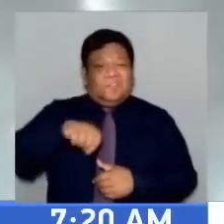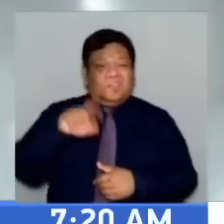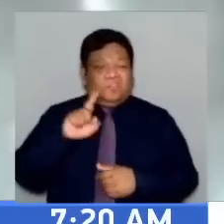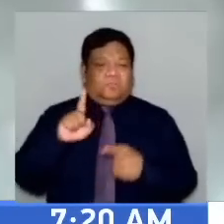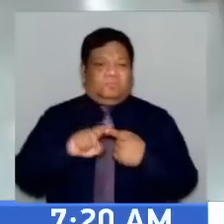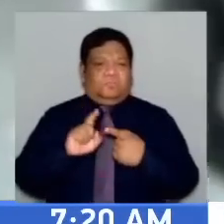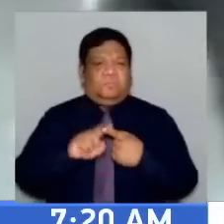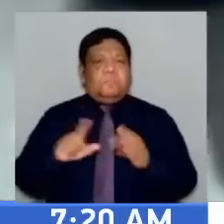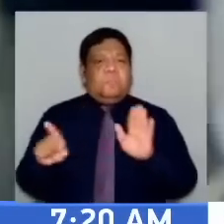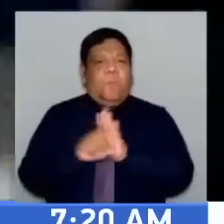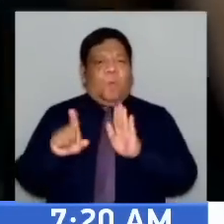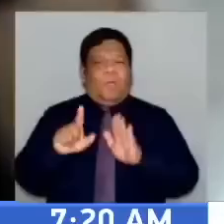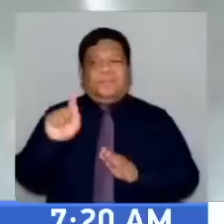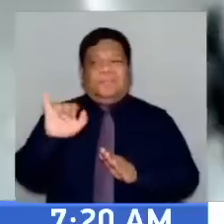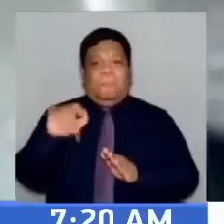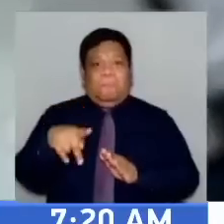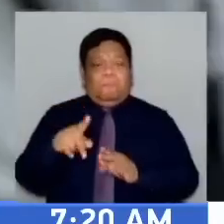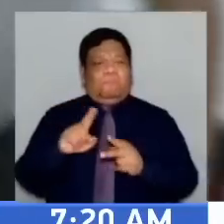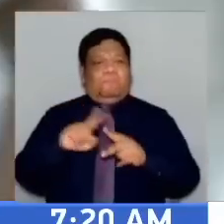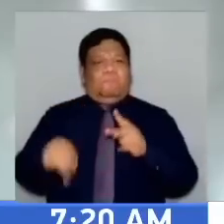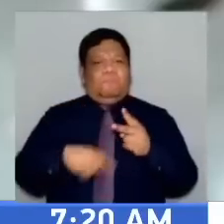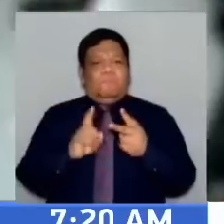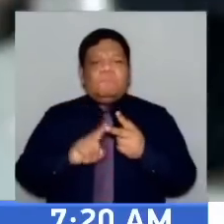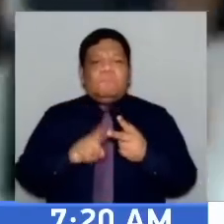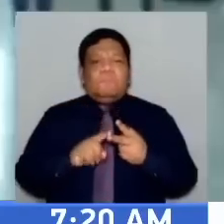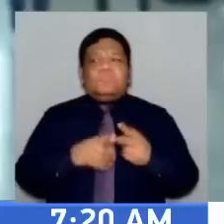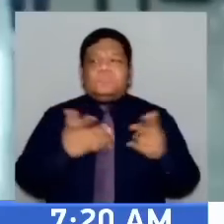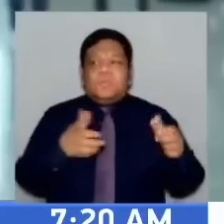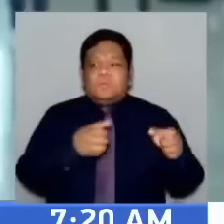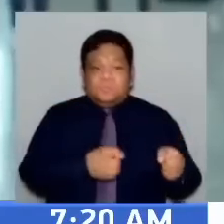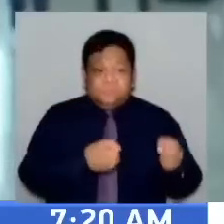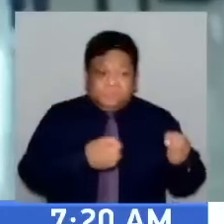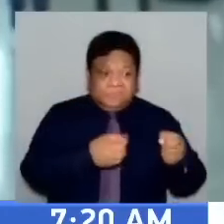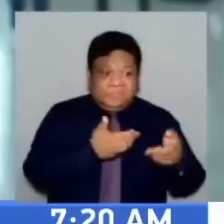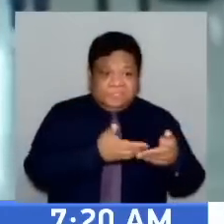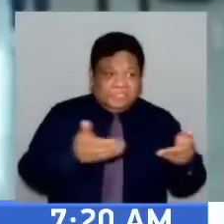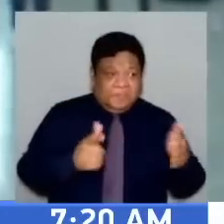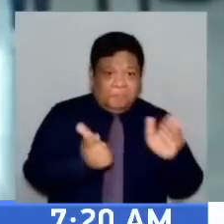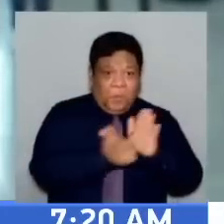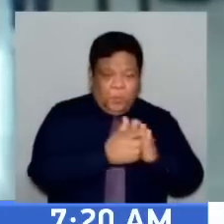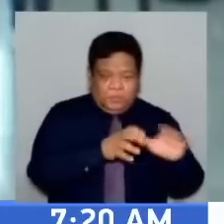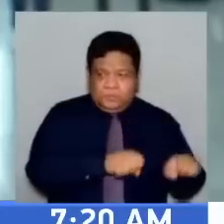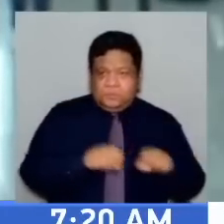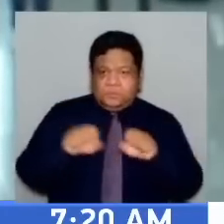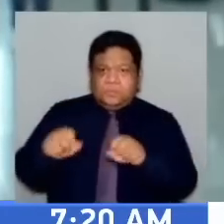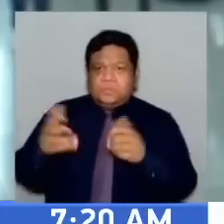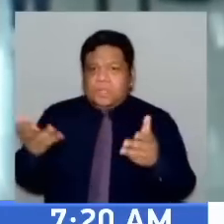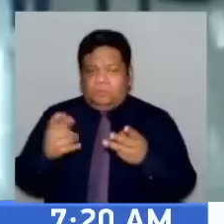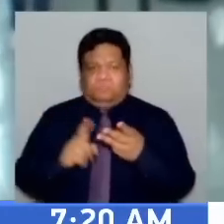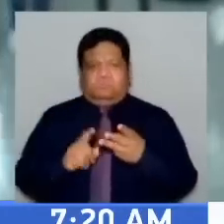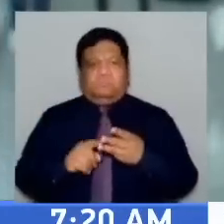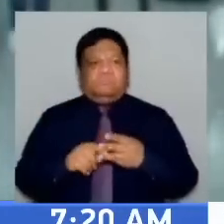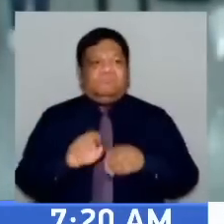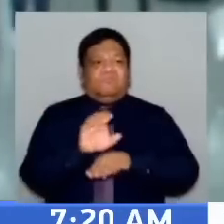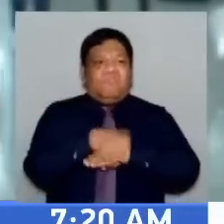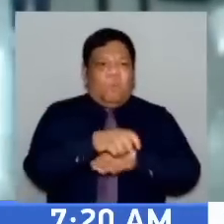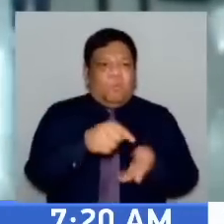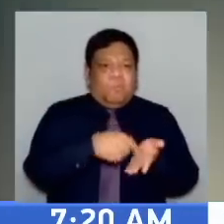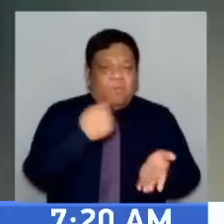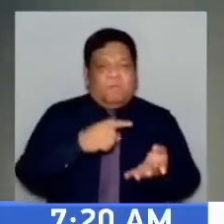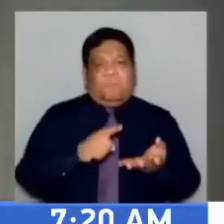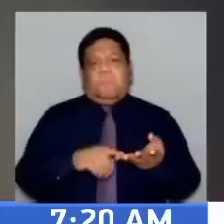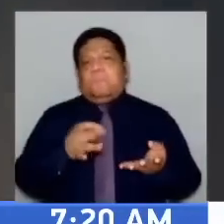paglabag sa tamang pag-dispose ng mga nakumpiskang bawal sa airport, pangingikil, pambabastos, at paggamit ng cellphone habang